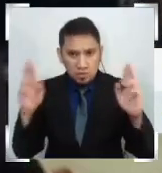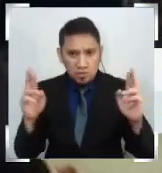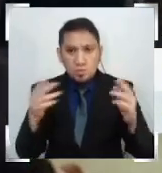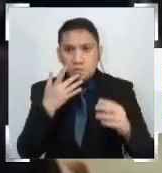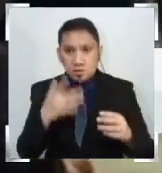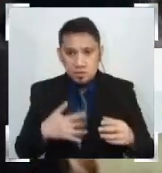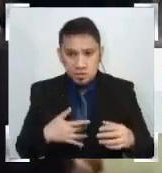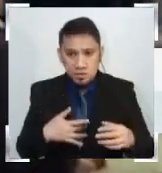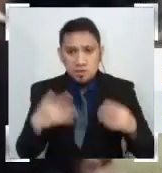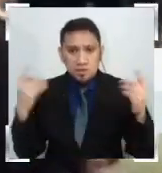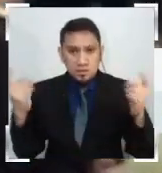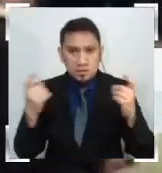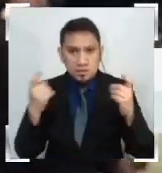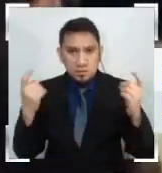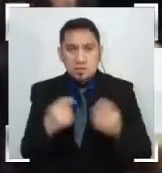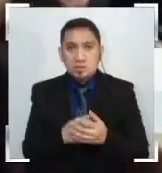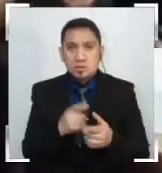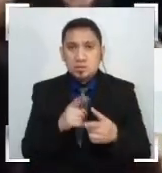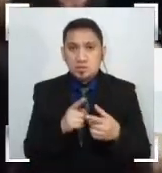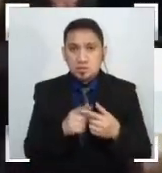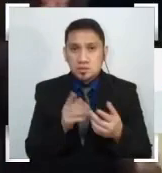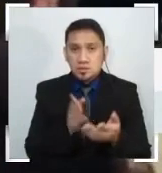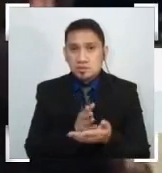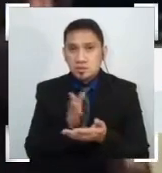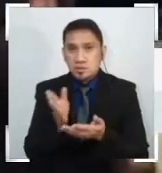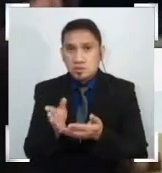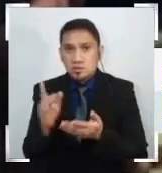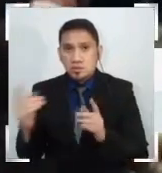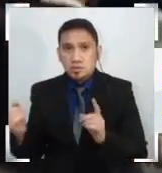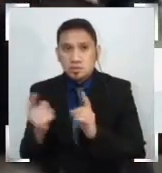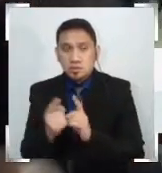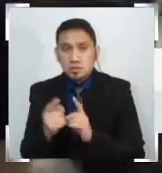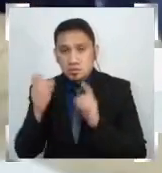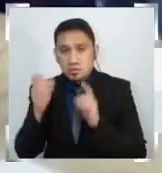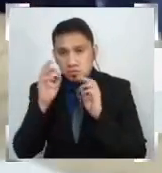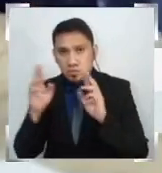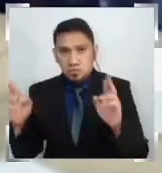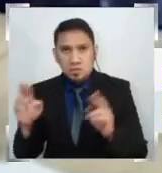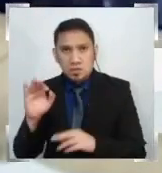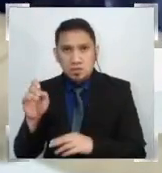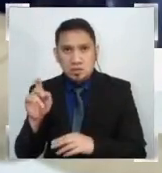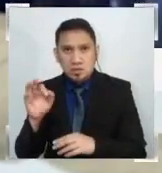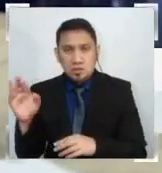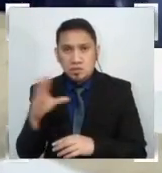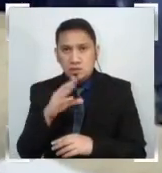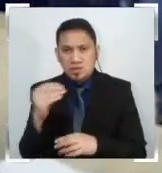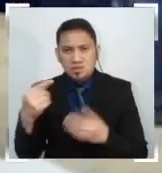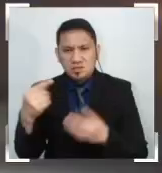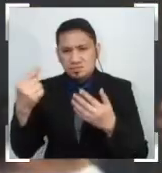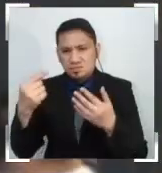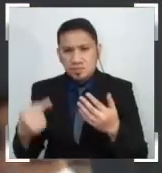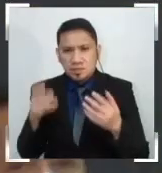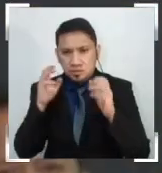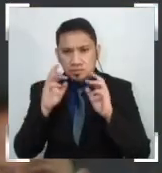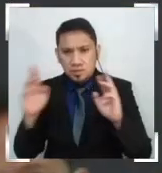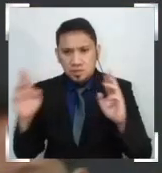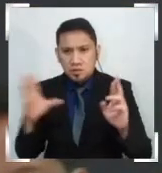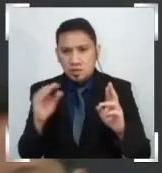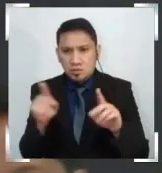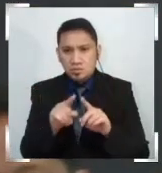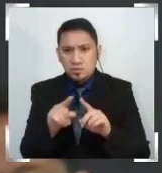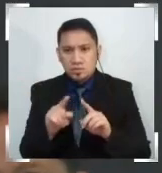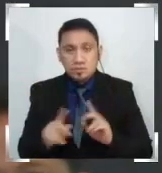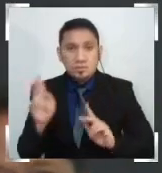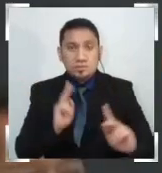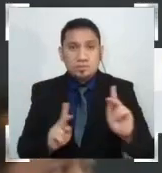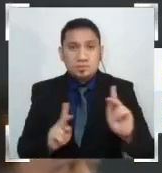Dumiretso si Pacquiao sa bayan ng Pola kung saan sinalubong siya ni Mayor Jennifer Cruz at ng mga residente. Walang